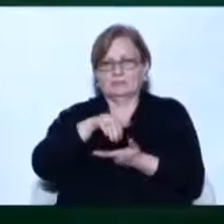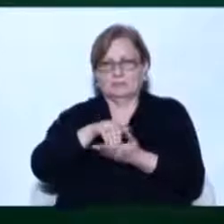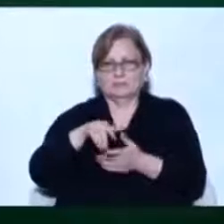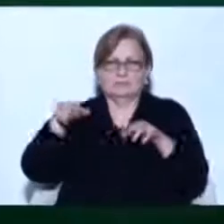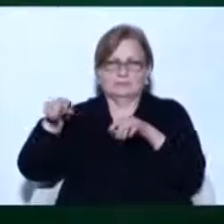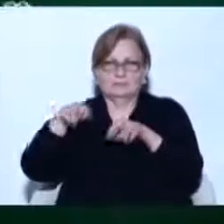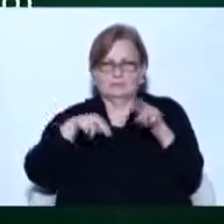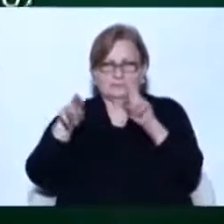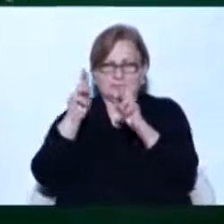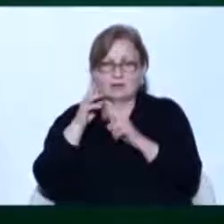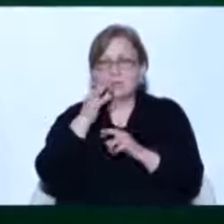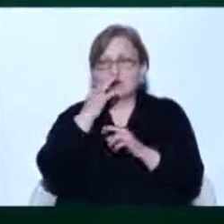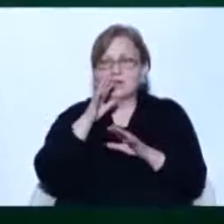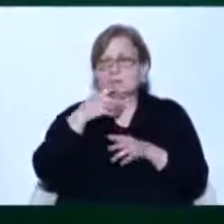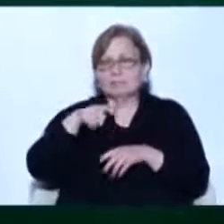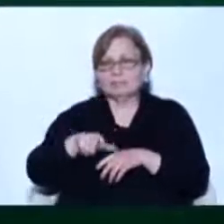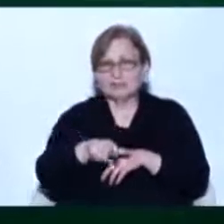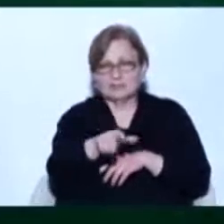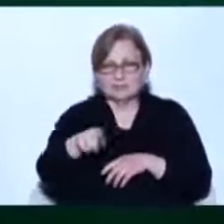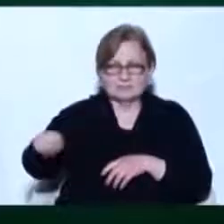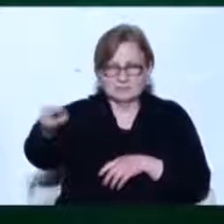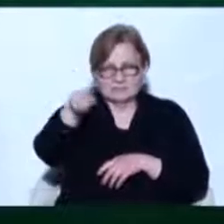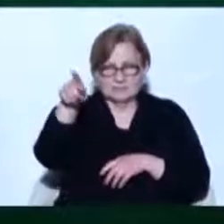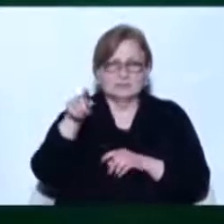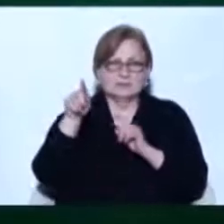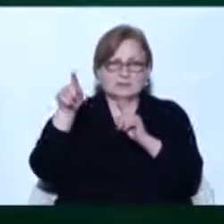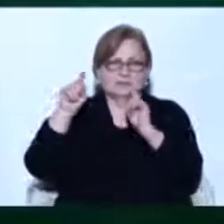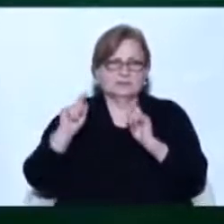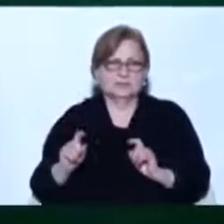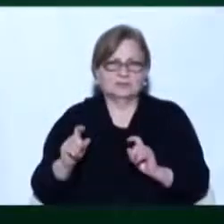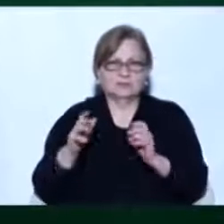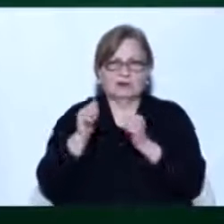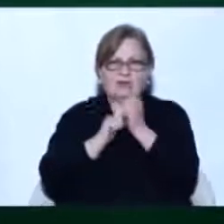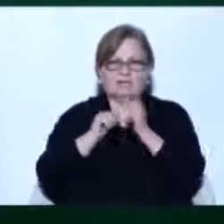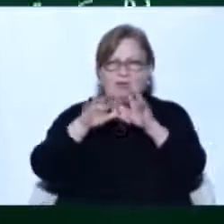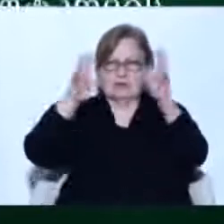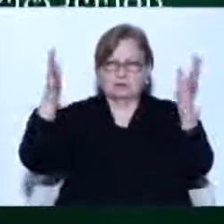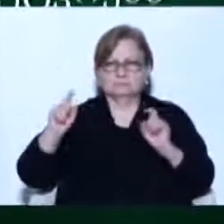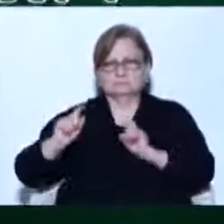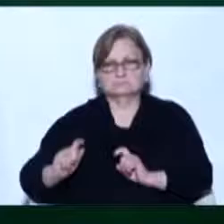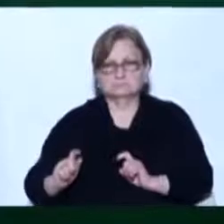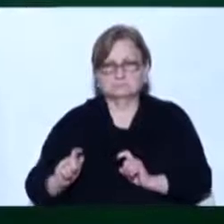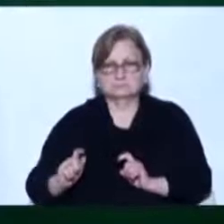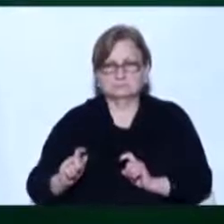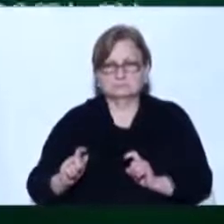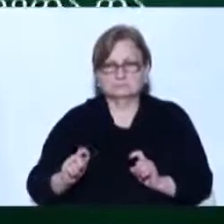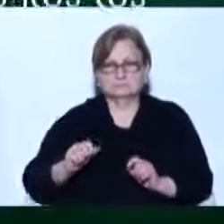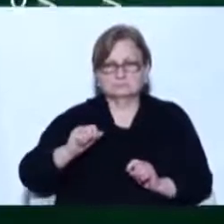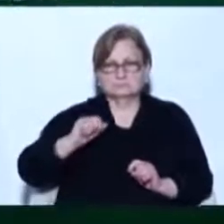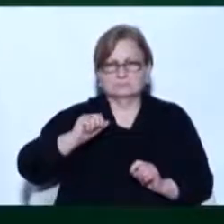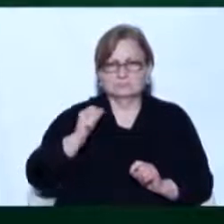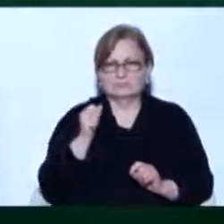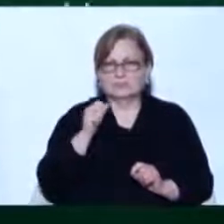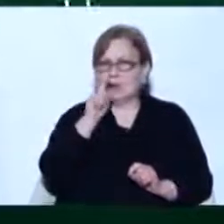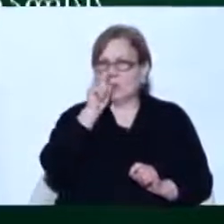მდინარისკენ გაბზუილდებოდა, ჩამოჯდებოდა დიდ ლოდზე და მეგობარ